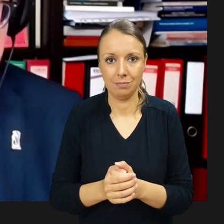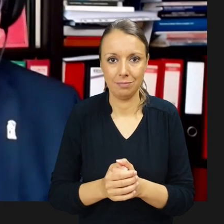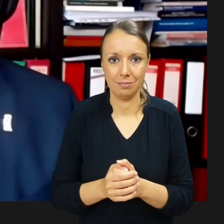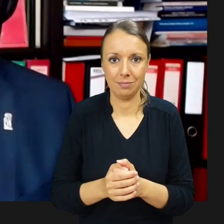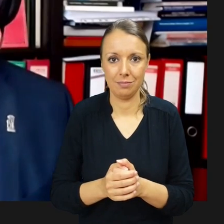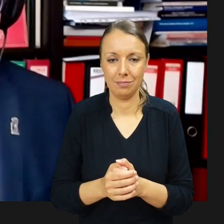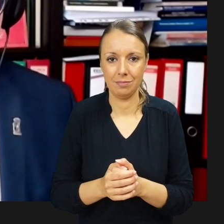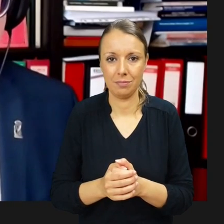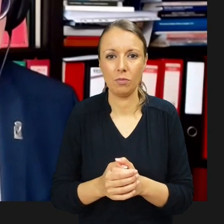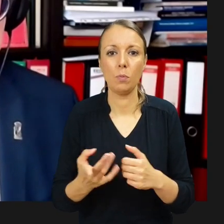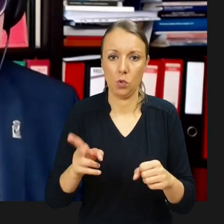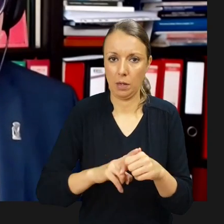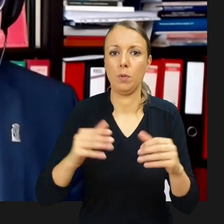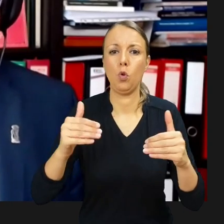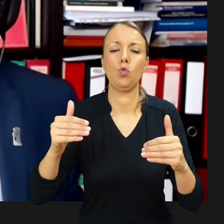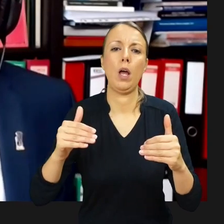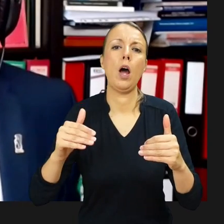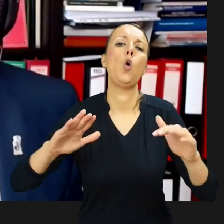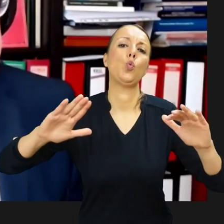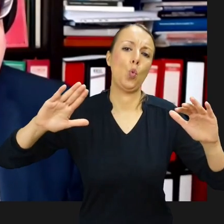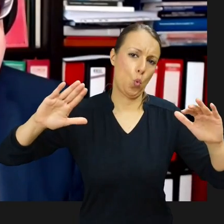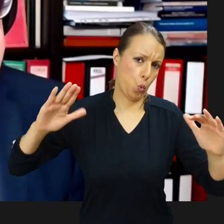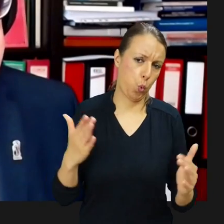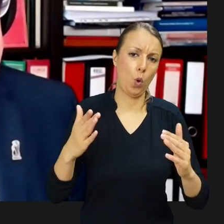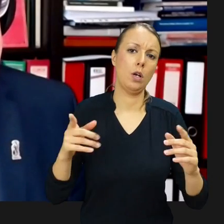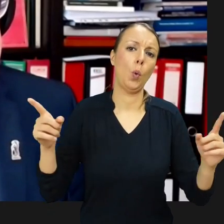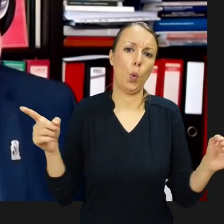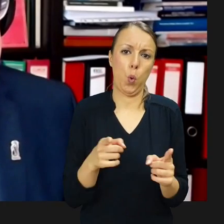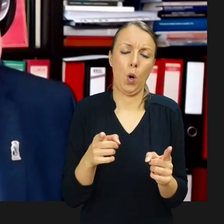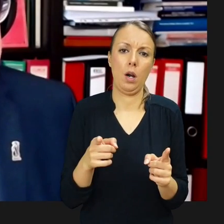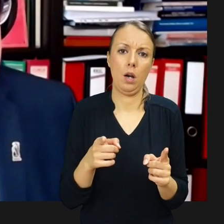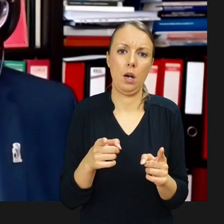i skracane i określane tak, żeby